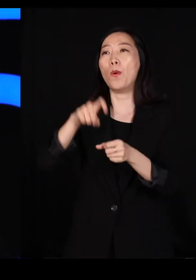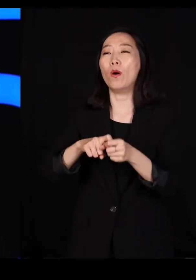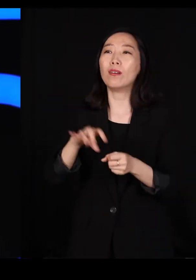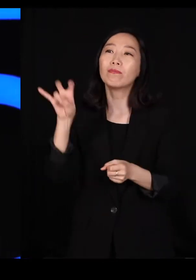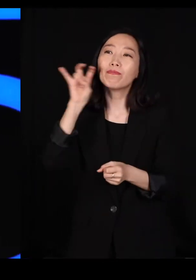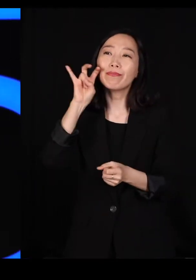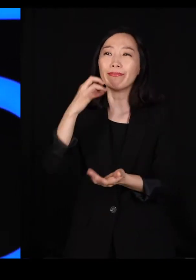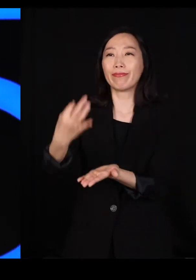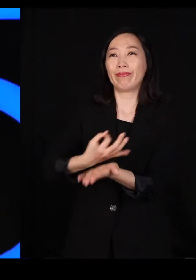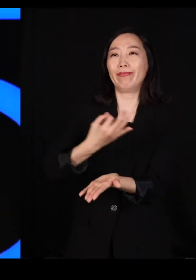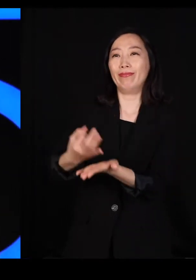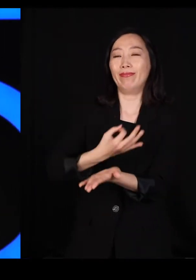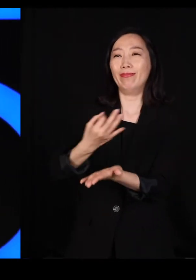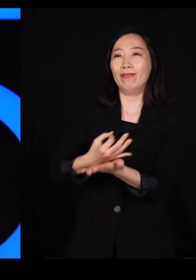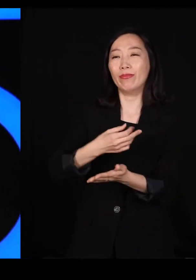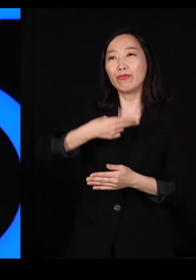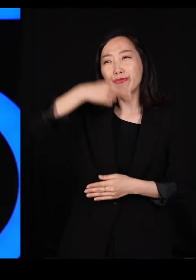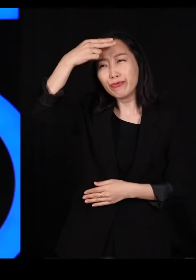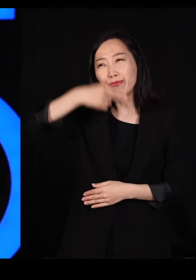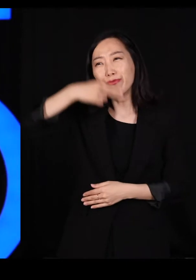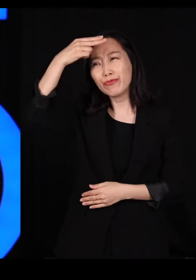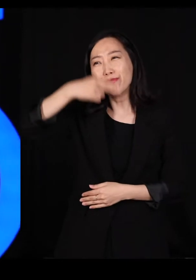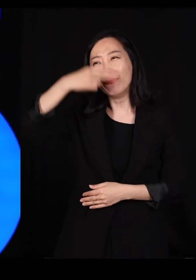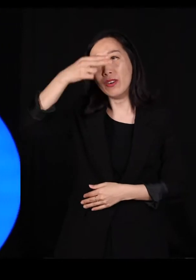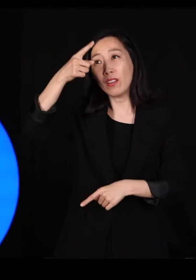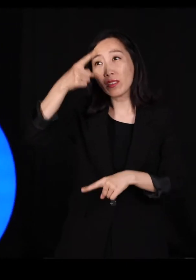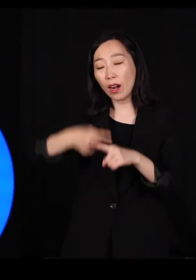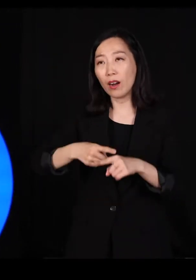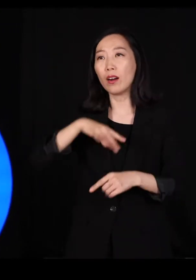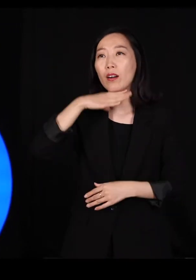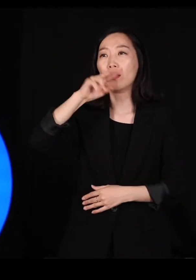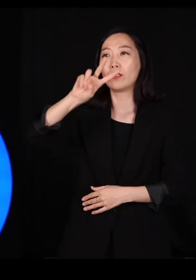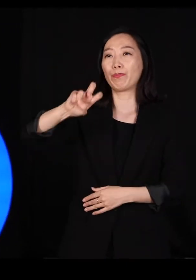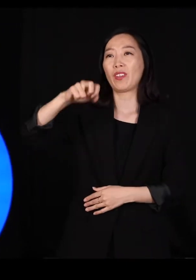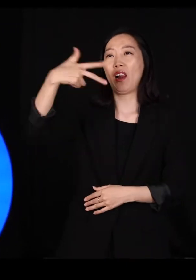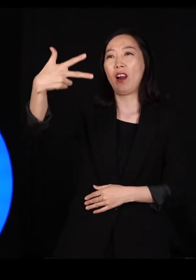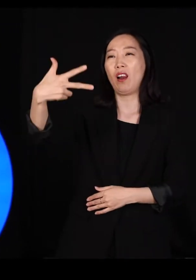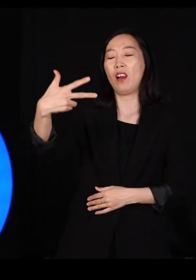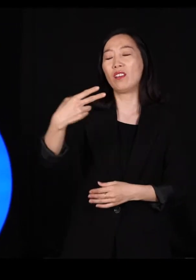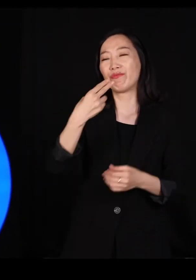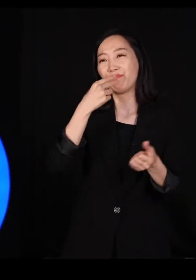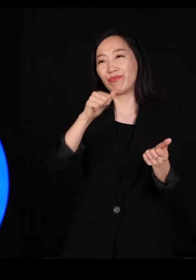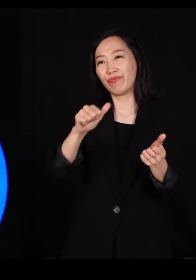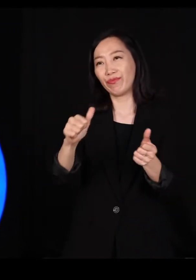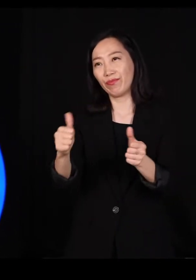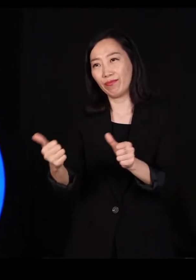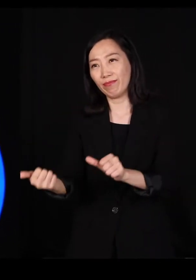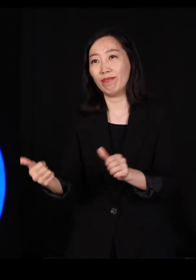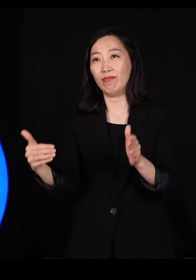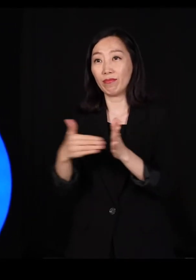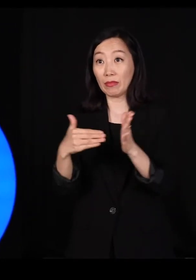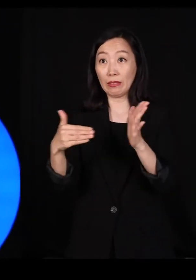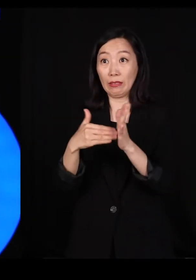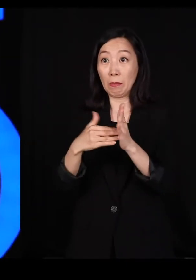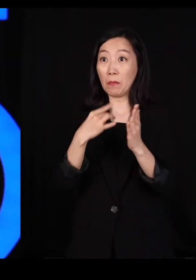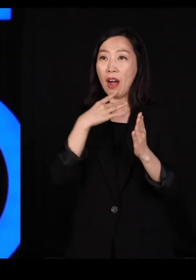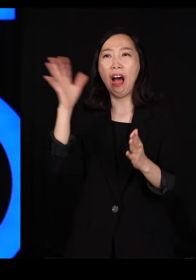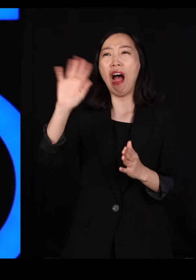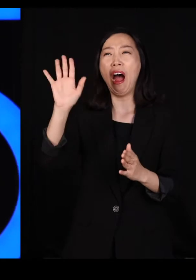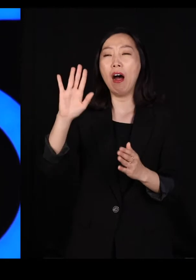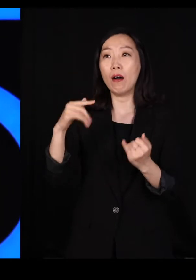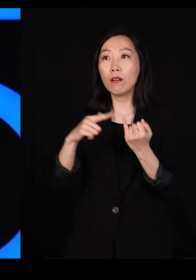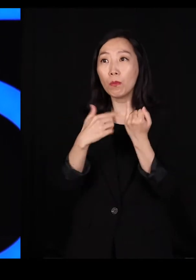위해서 성매매를 했고 알코올 중독에 시달리다가 쓸쓸하게 27에 생을 마감했습니다. 그런데 그것으로 끝나지